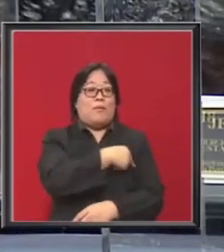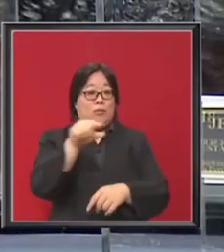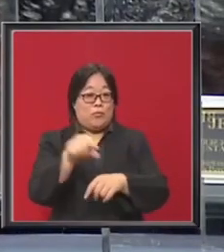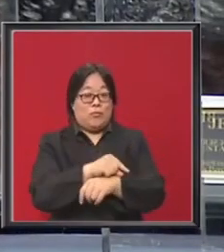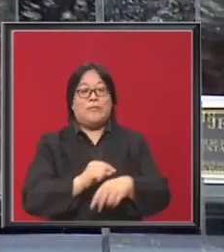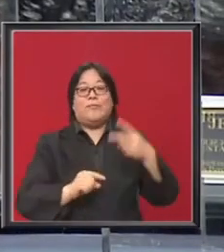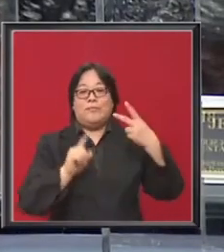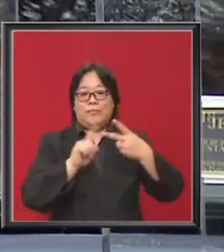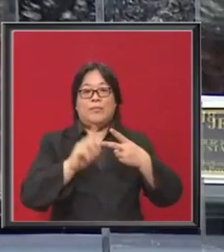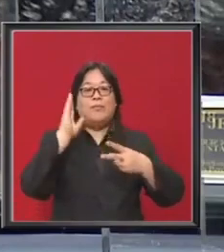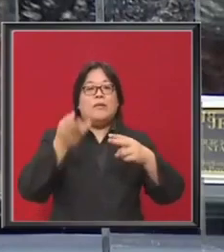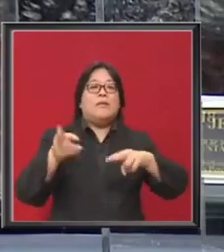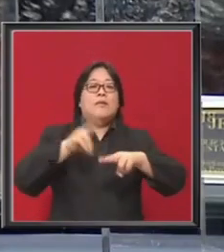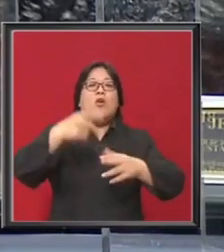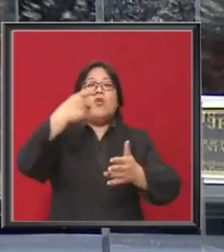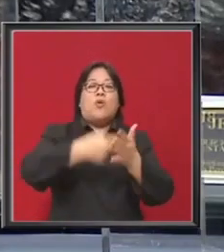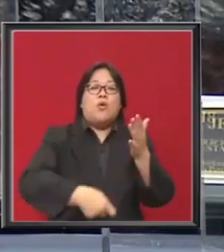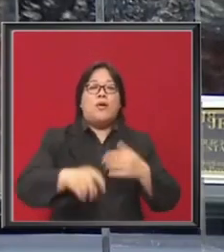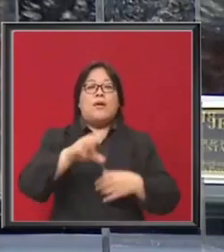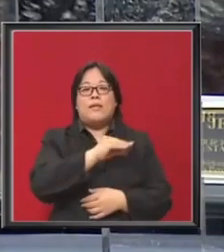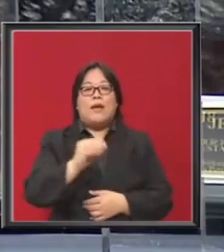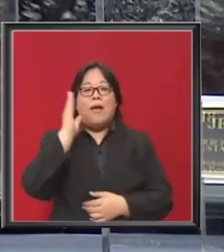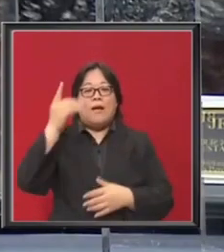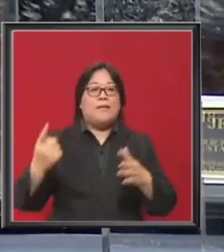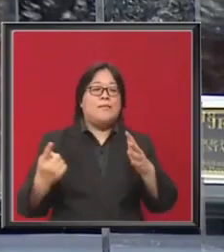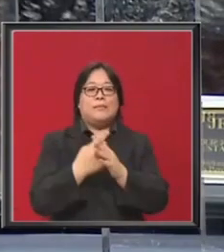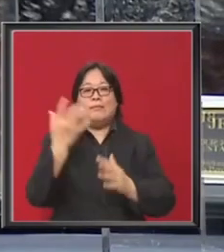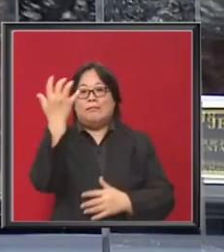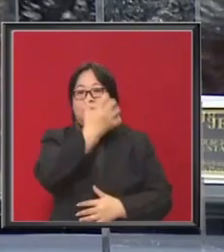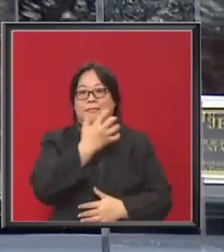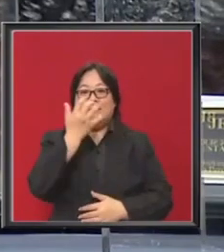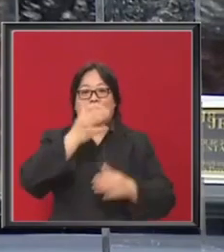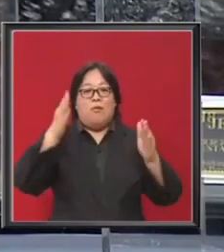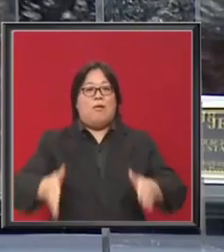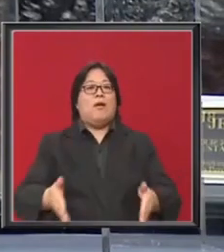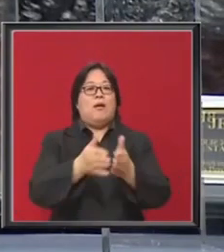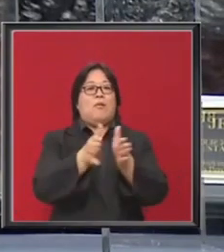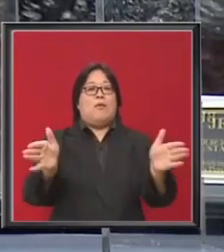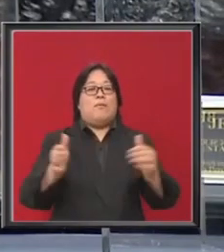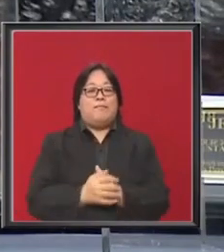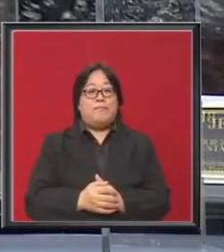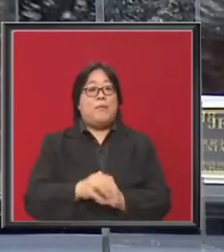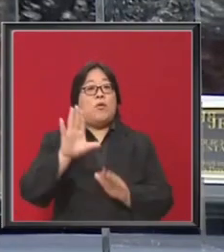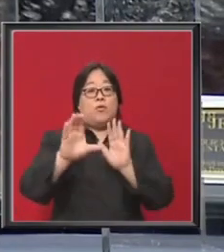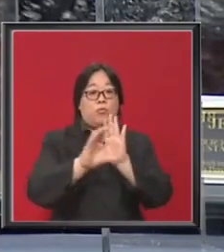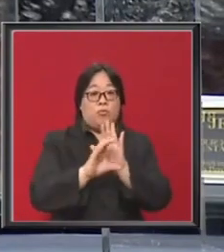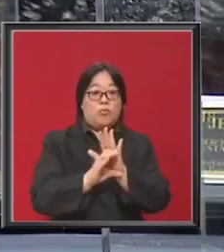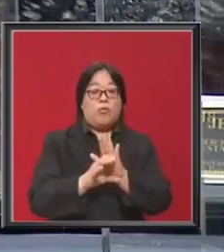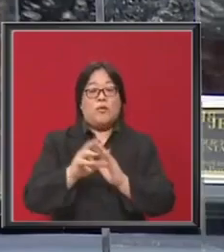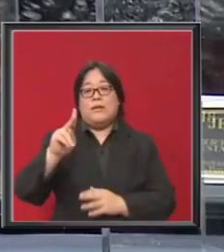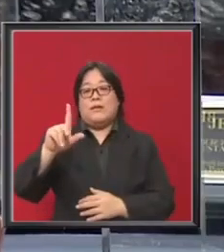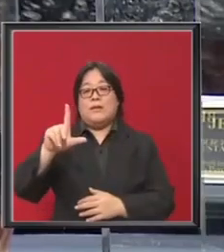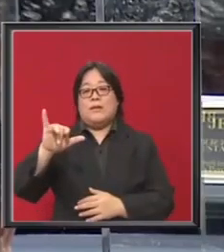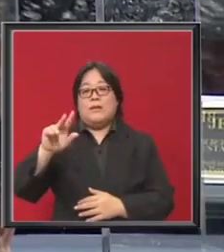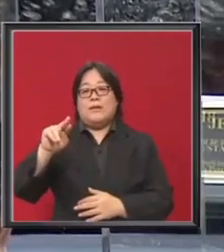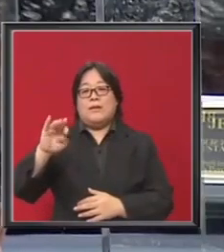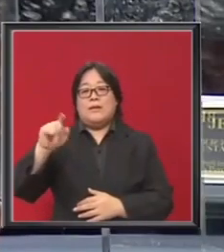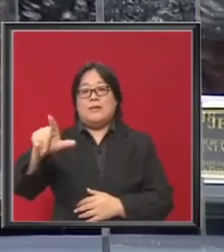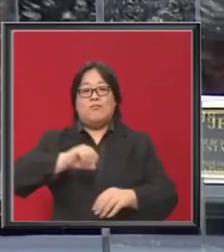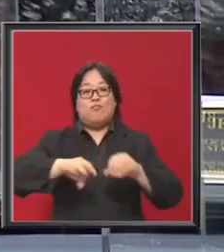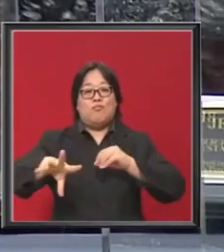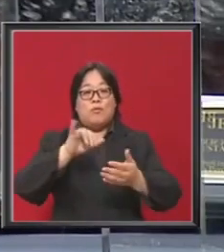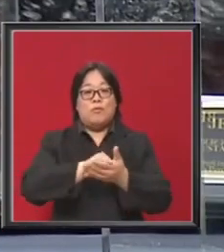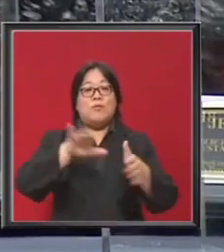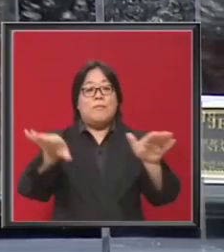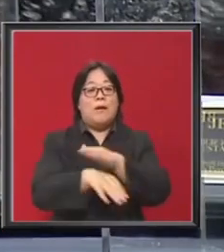dia akan meningkatkan kos dan boleh menimbulkan kekeliruan di kalangan awam sebagai contoh cliques kan kita letakkan